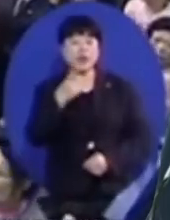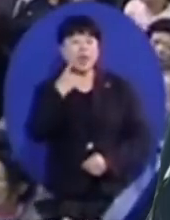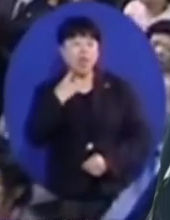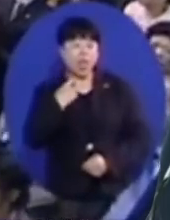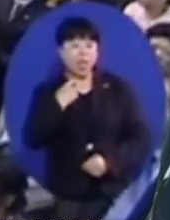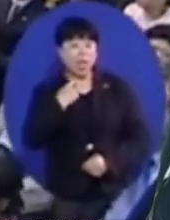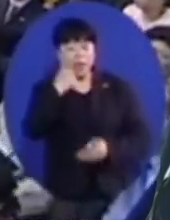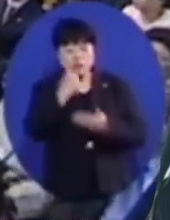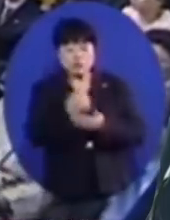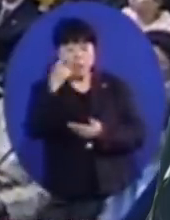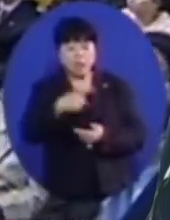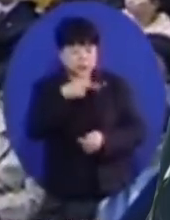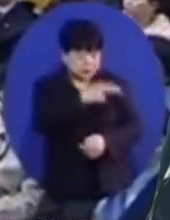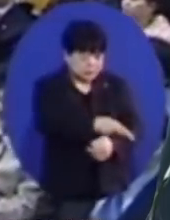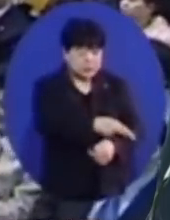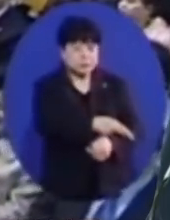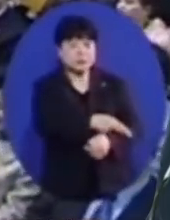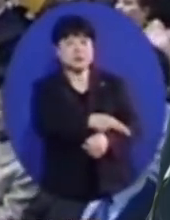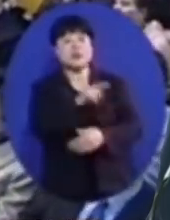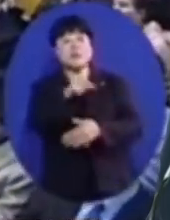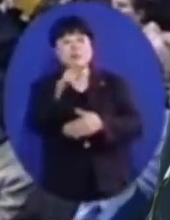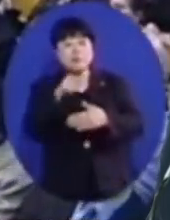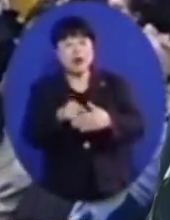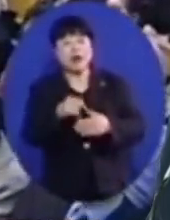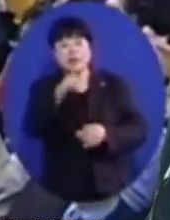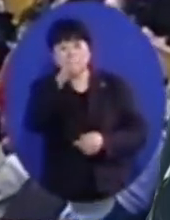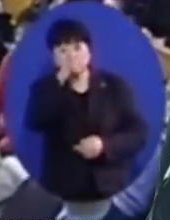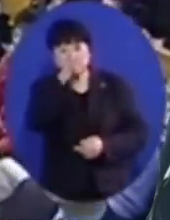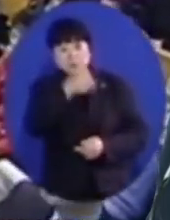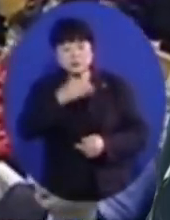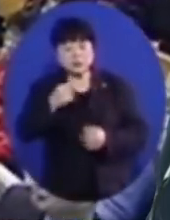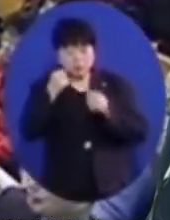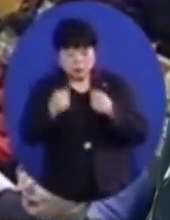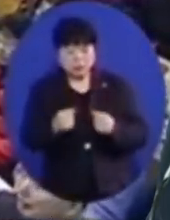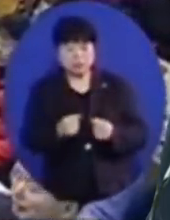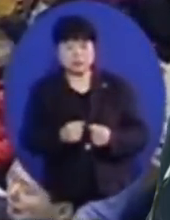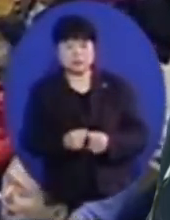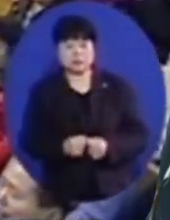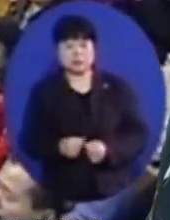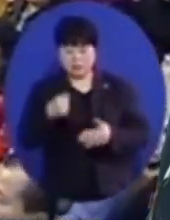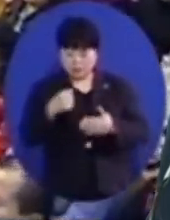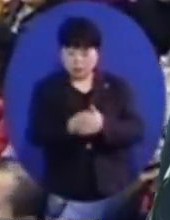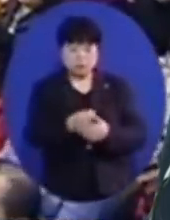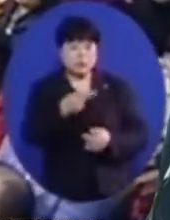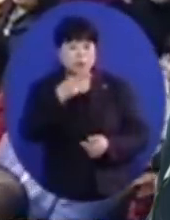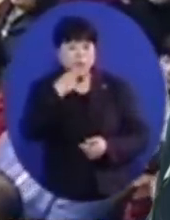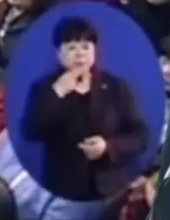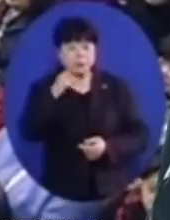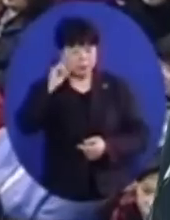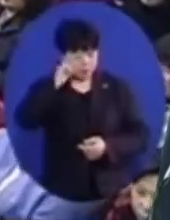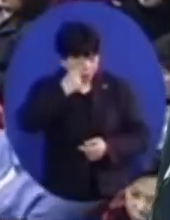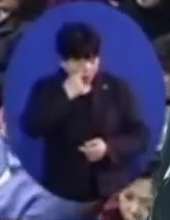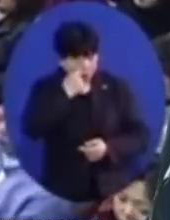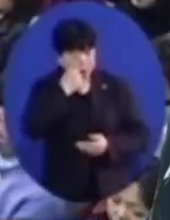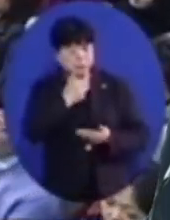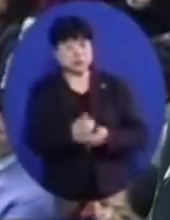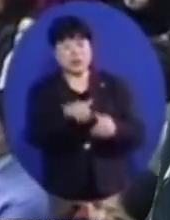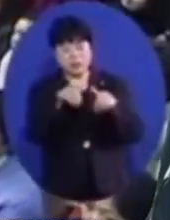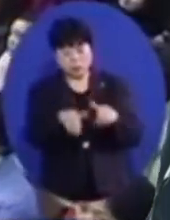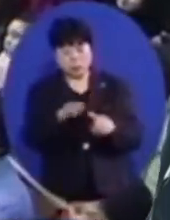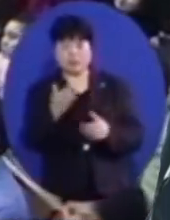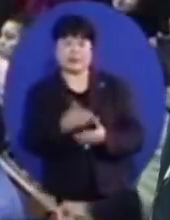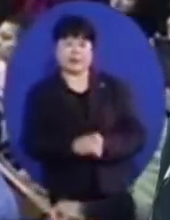탐욕과 죄악을 끊어버릴 마음을 가지고 증여롭게 살겠다는 단호한 결심을 하지 않고 결국 죄의 노예가